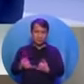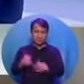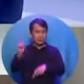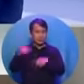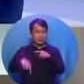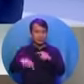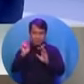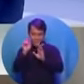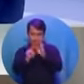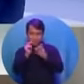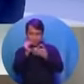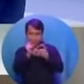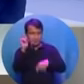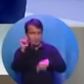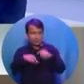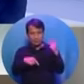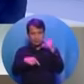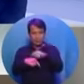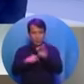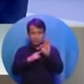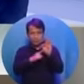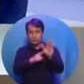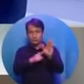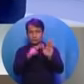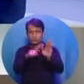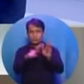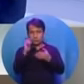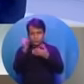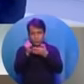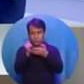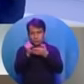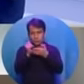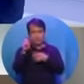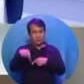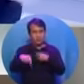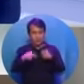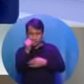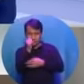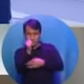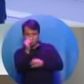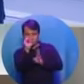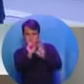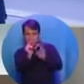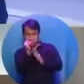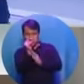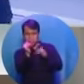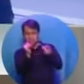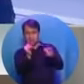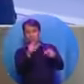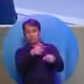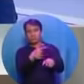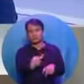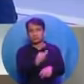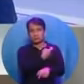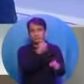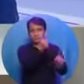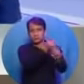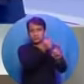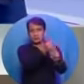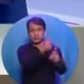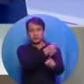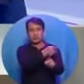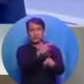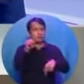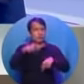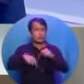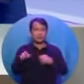pwede magsinungaling ang video, kitang-kita na ikaw na nanakit at hindi lumalaban si lalaki. So hindi ka pwede magsinungaling pag nagkaroon ng kasuhan.